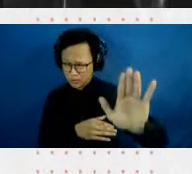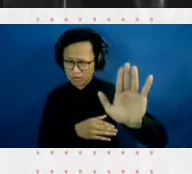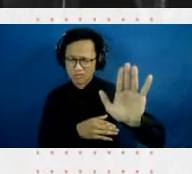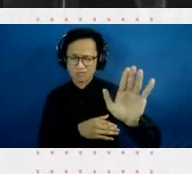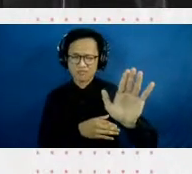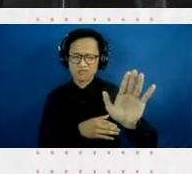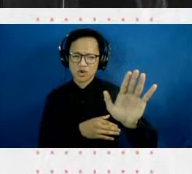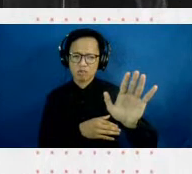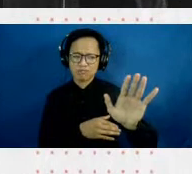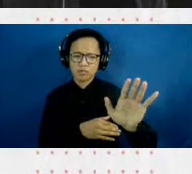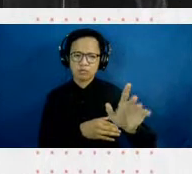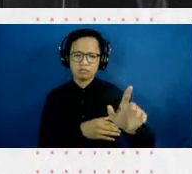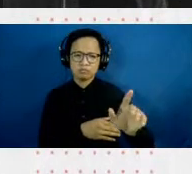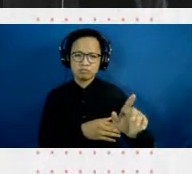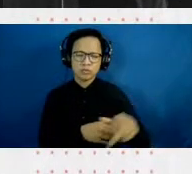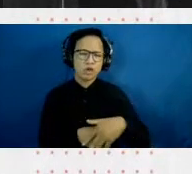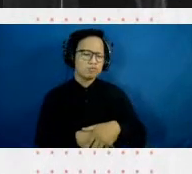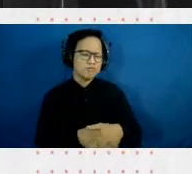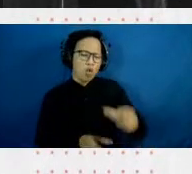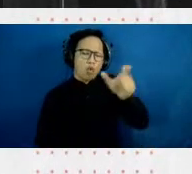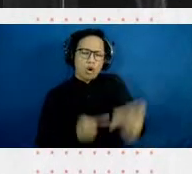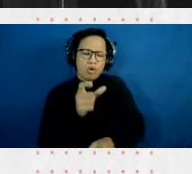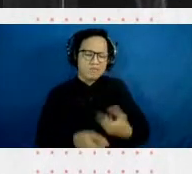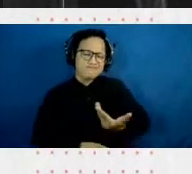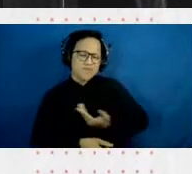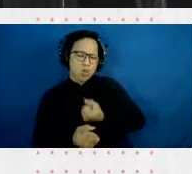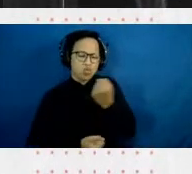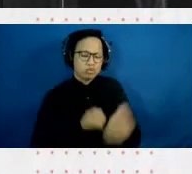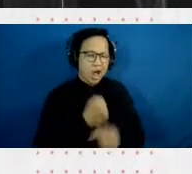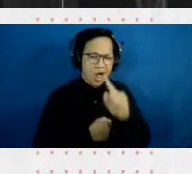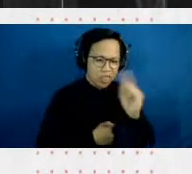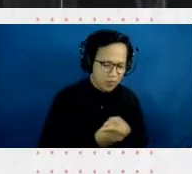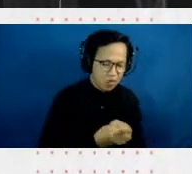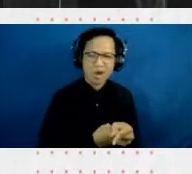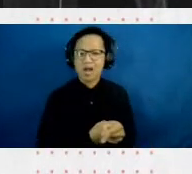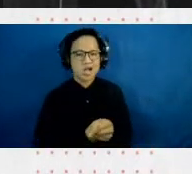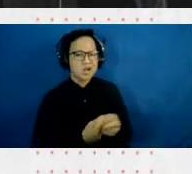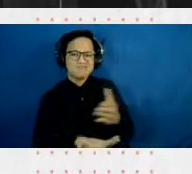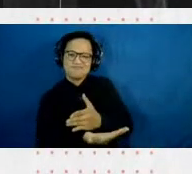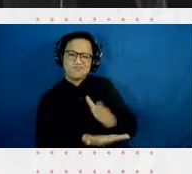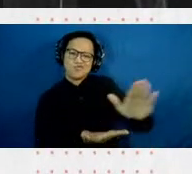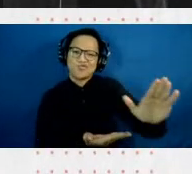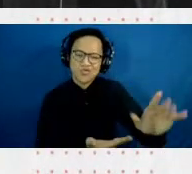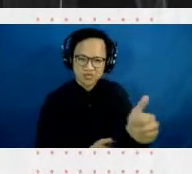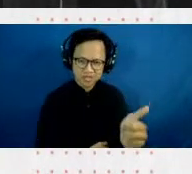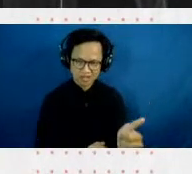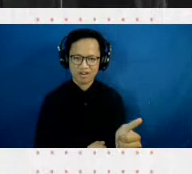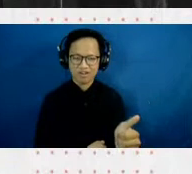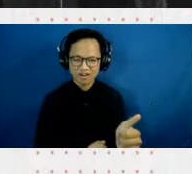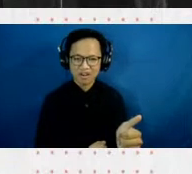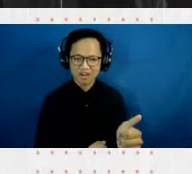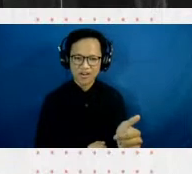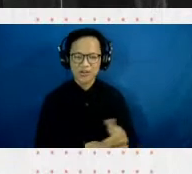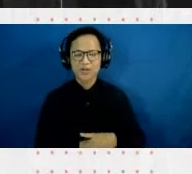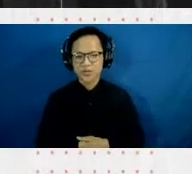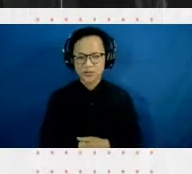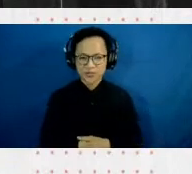berusaha di hal-hal yang ilegal seperti itu. Jadi kalau memang dia mau pinjaman online, daftar dong ke OJK gitu. Jadi biar bukan